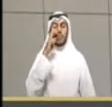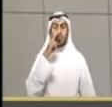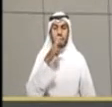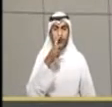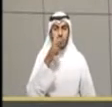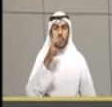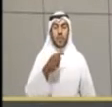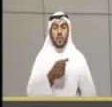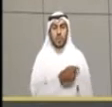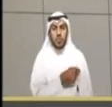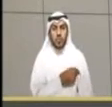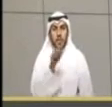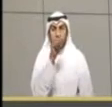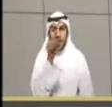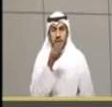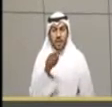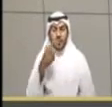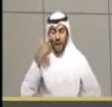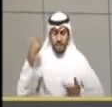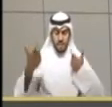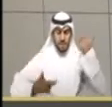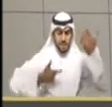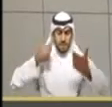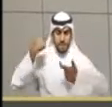وجيت المستشفى زين وشخصوا الحالة،